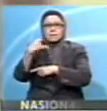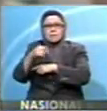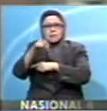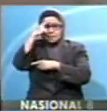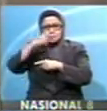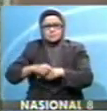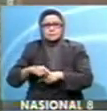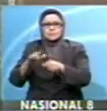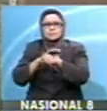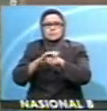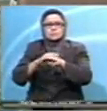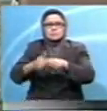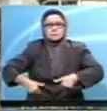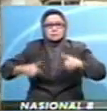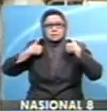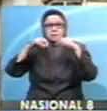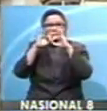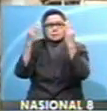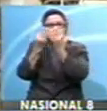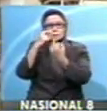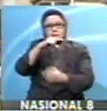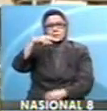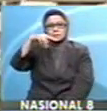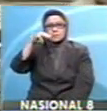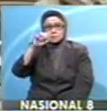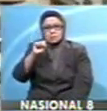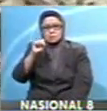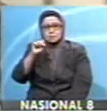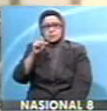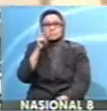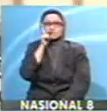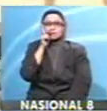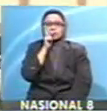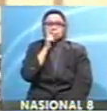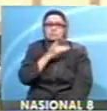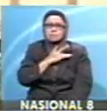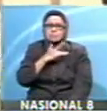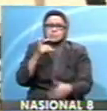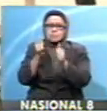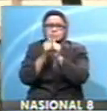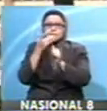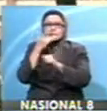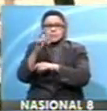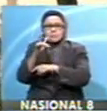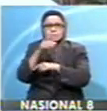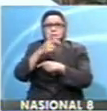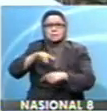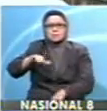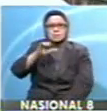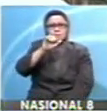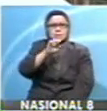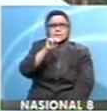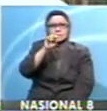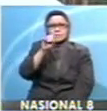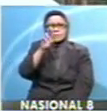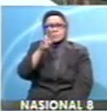kehidupan mereka sekeluarga gpms Kedah prihatin terhadap nasib adik n Erni dan berusaha membantu adik